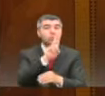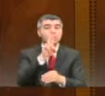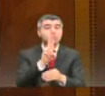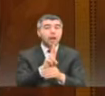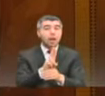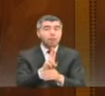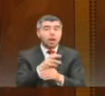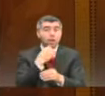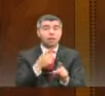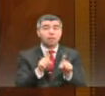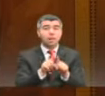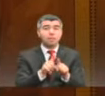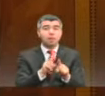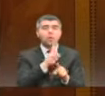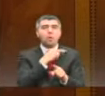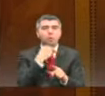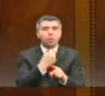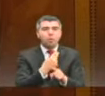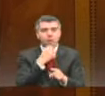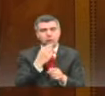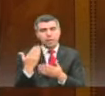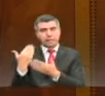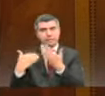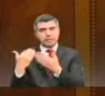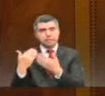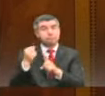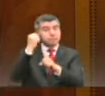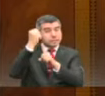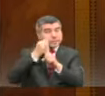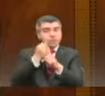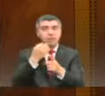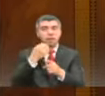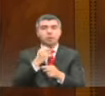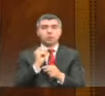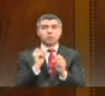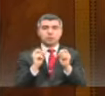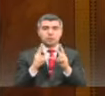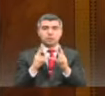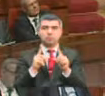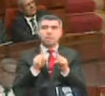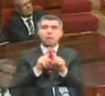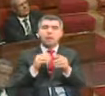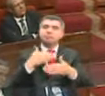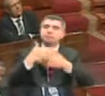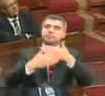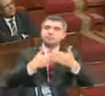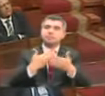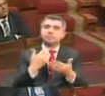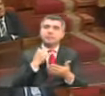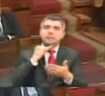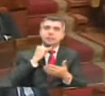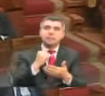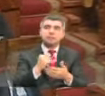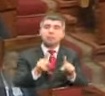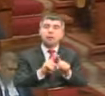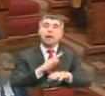غادي تحاول الدولة، وهذا الشيء كانت فيه جهود في ظل الحكومة السابقة، هذه الحكومة غادي تستمر في هذه الجهود على اعتبار أن الدولة حتى هي خاصها